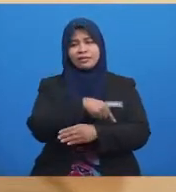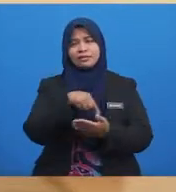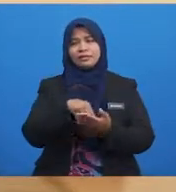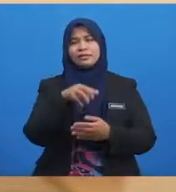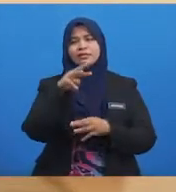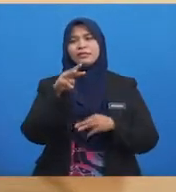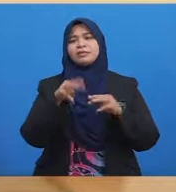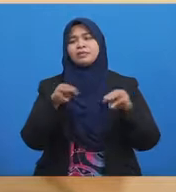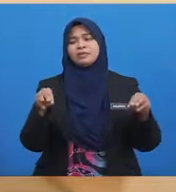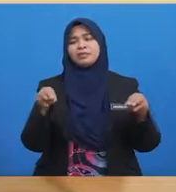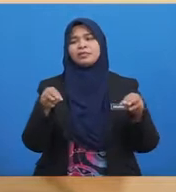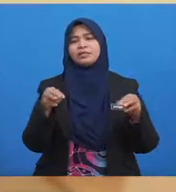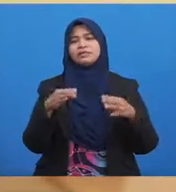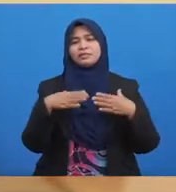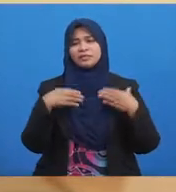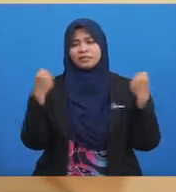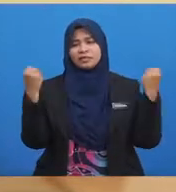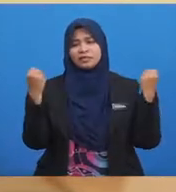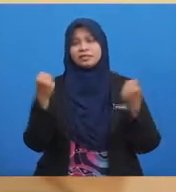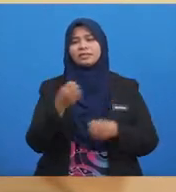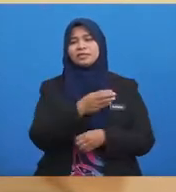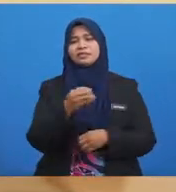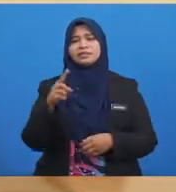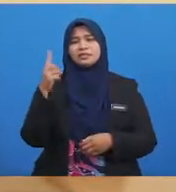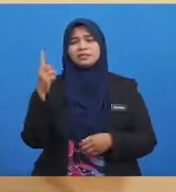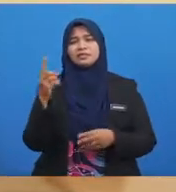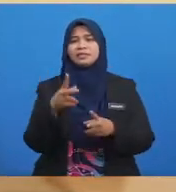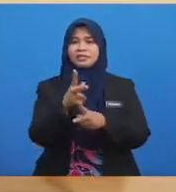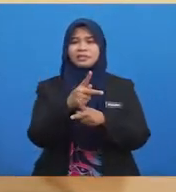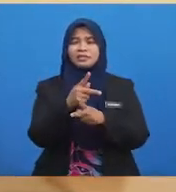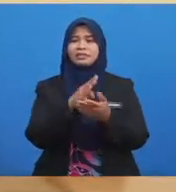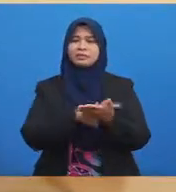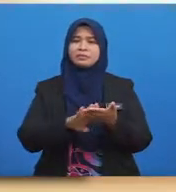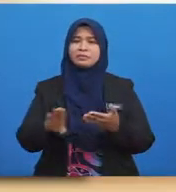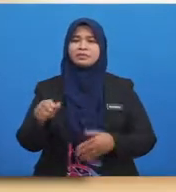murid-murid dalam keadaan sihat dan sentiasa menjaga kebersihan diri.